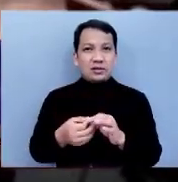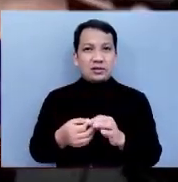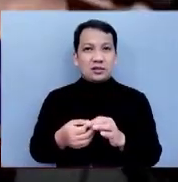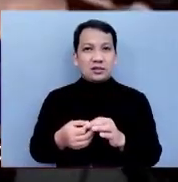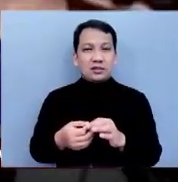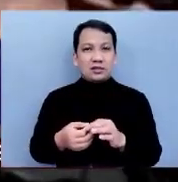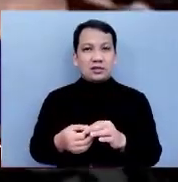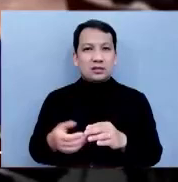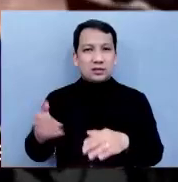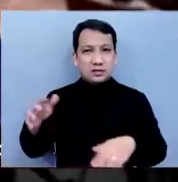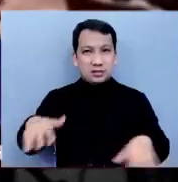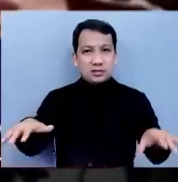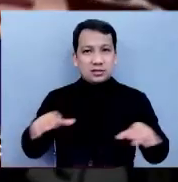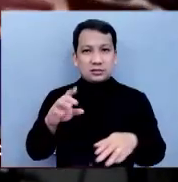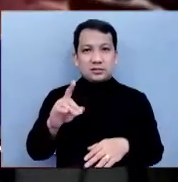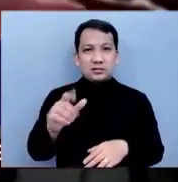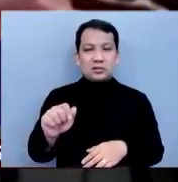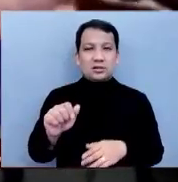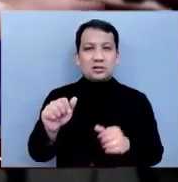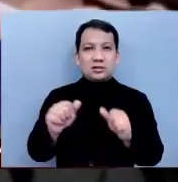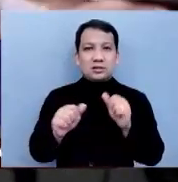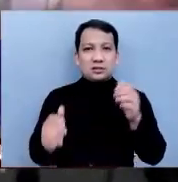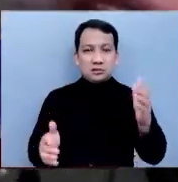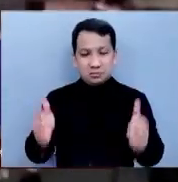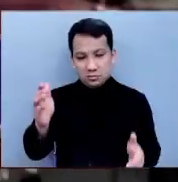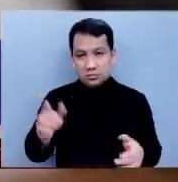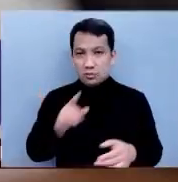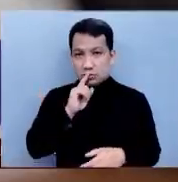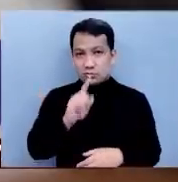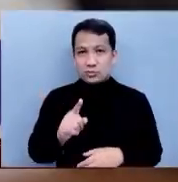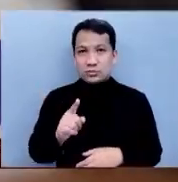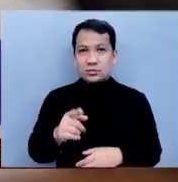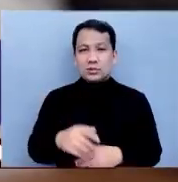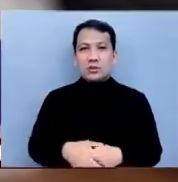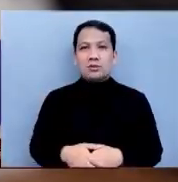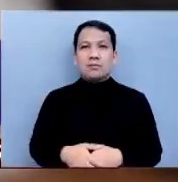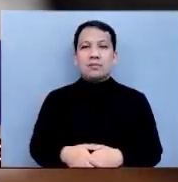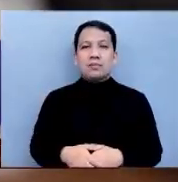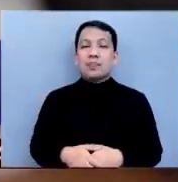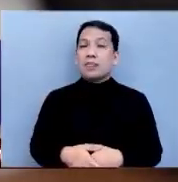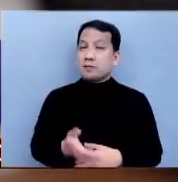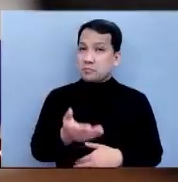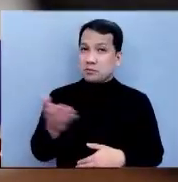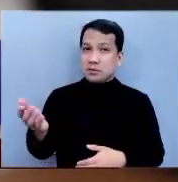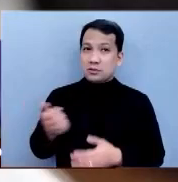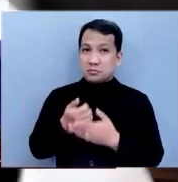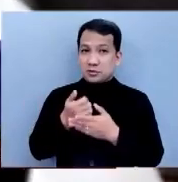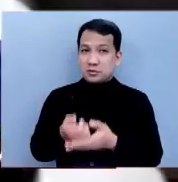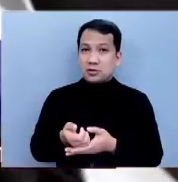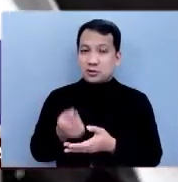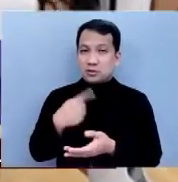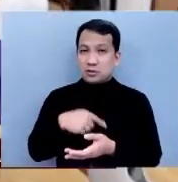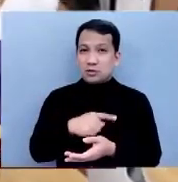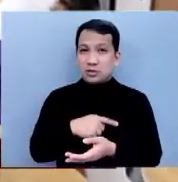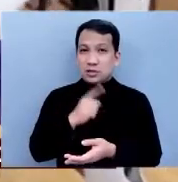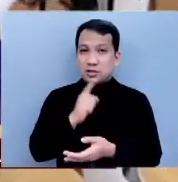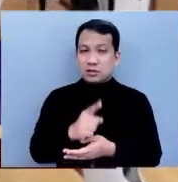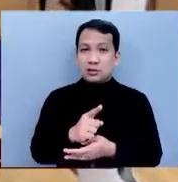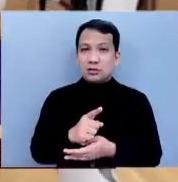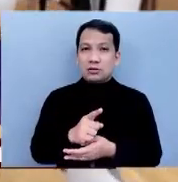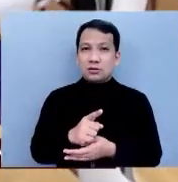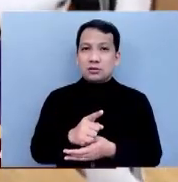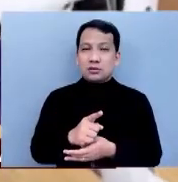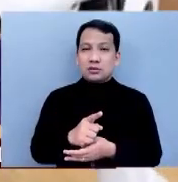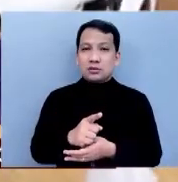sumunod ng GZ Arms sa galaw ng totoong braso. Makakatulong daw yan sa mga post-disaster search